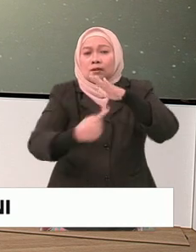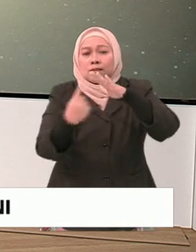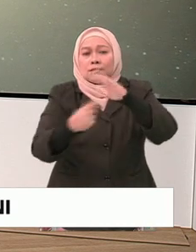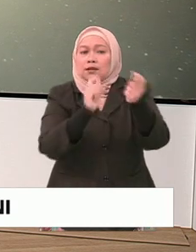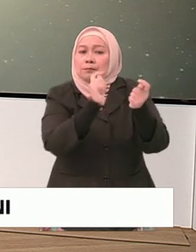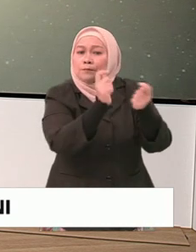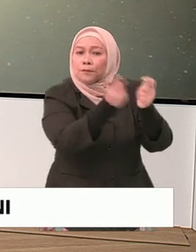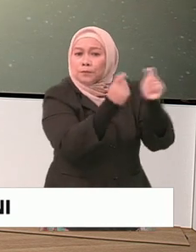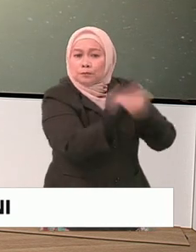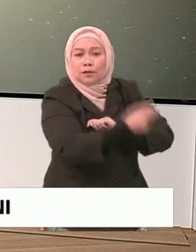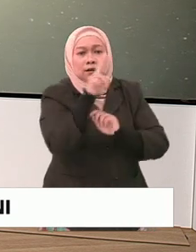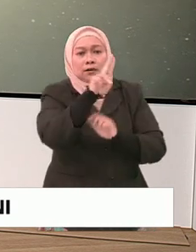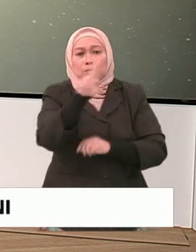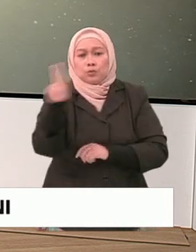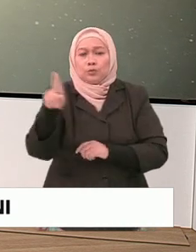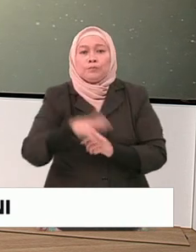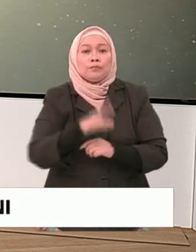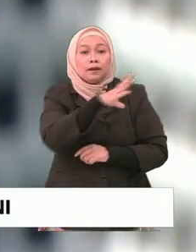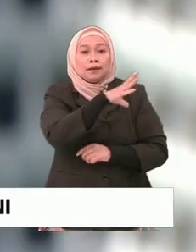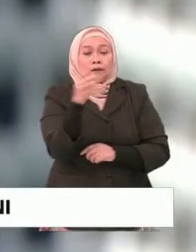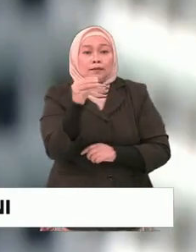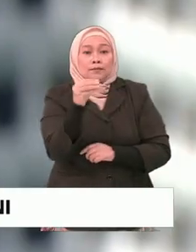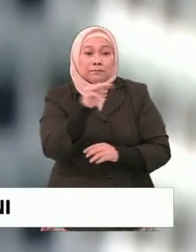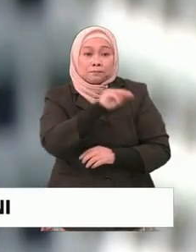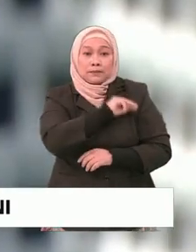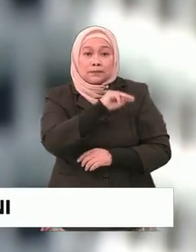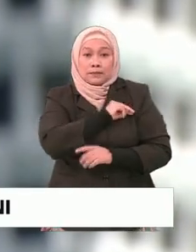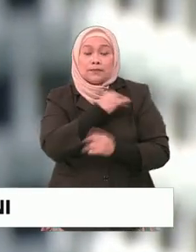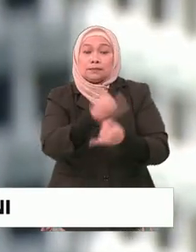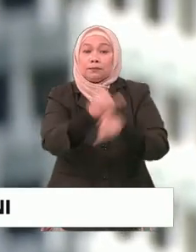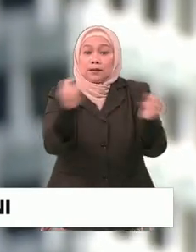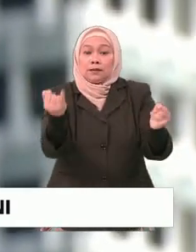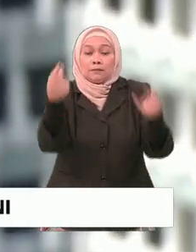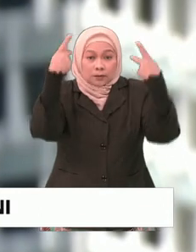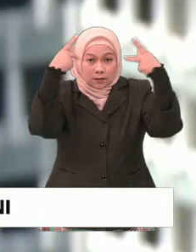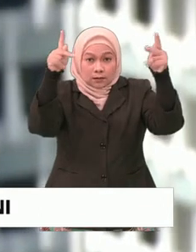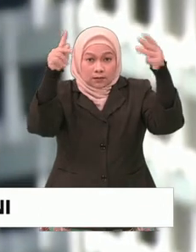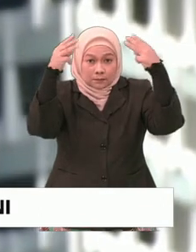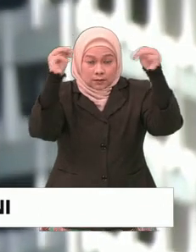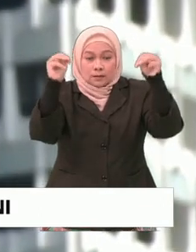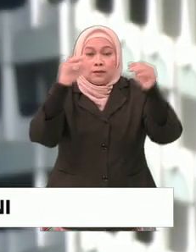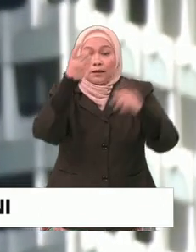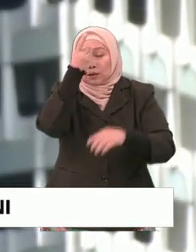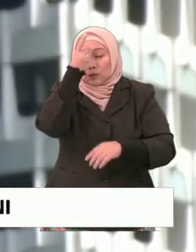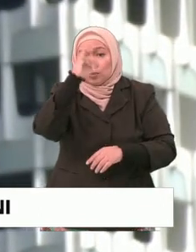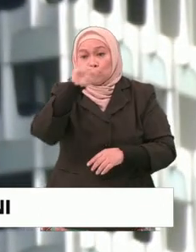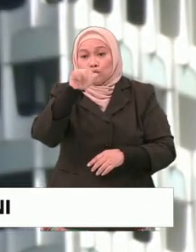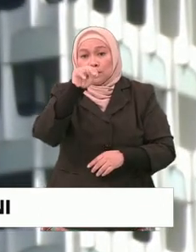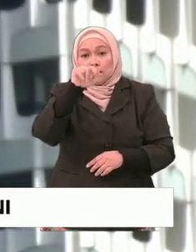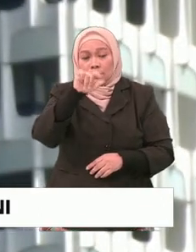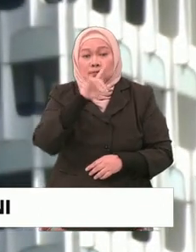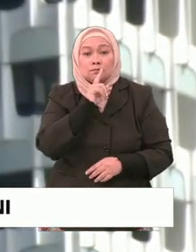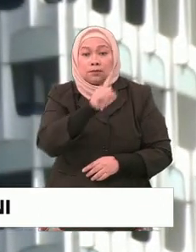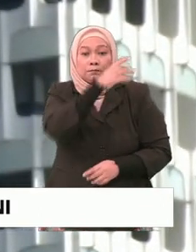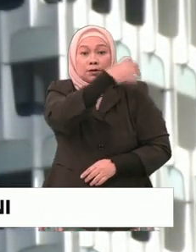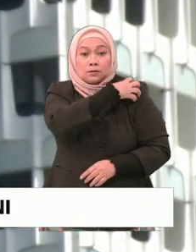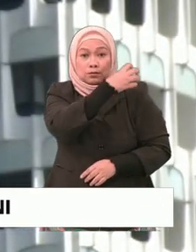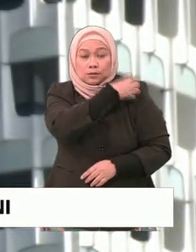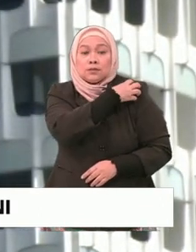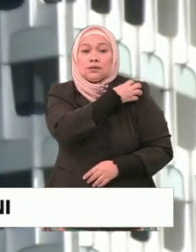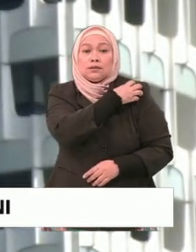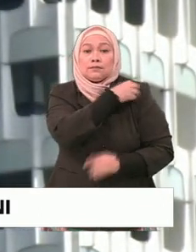Rang undang-undang itu dana juga menteri di jabatan Perdana Menteri Datuk Sri Wahyuni di tuanku jaafar yang juga pengerusi